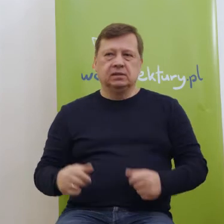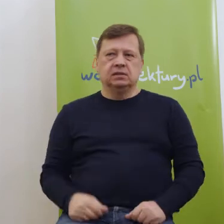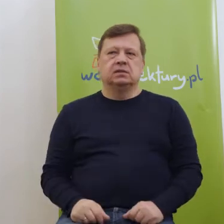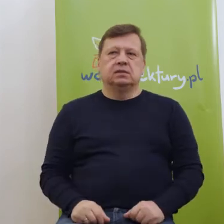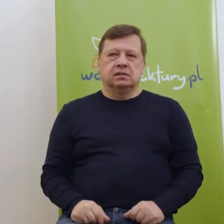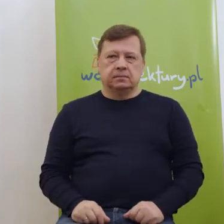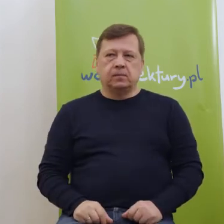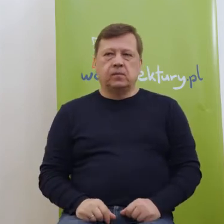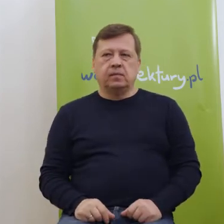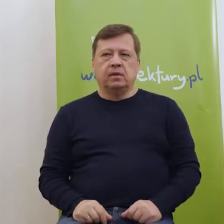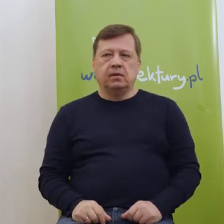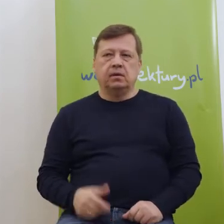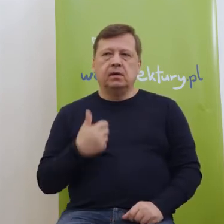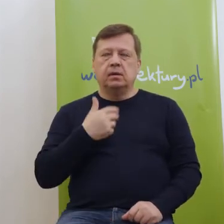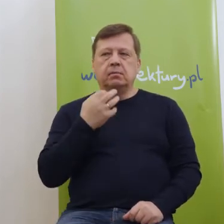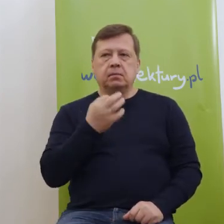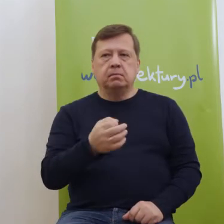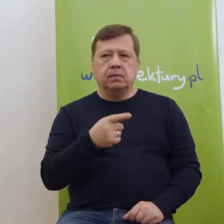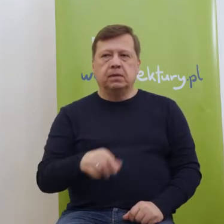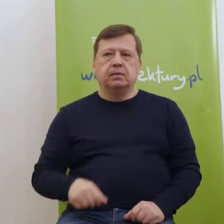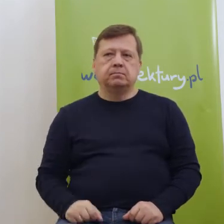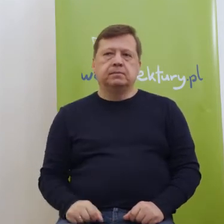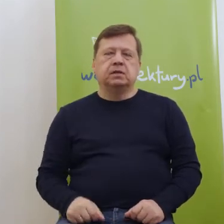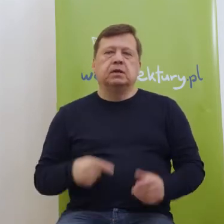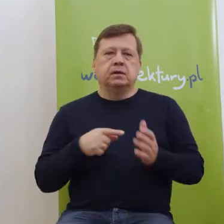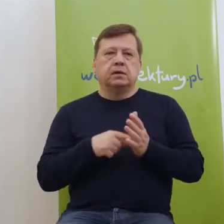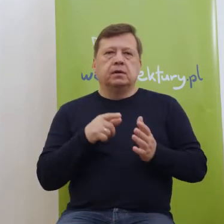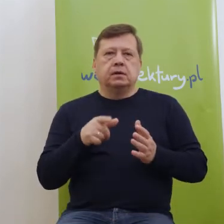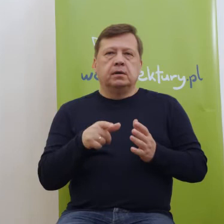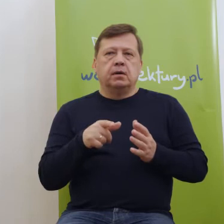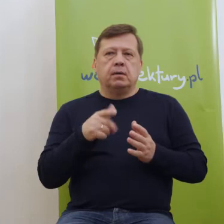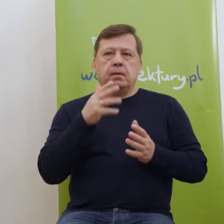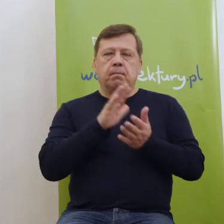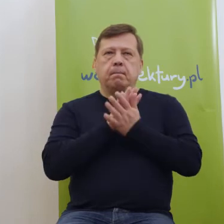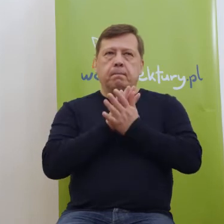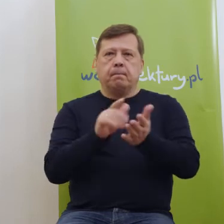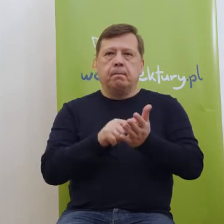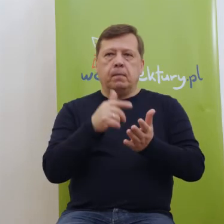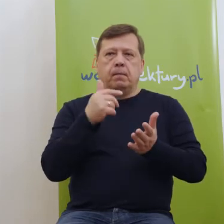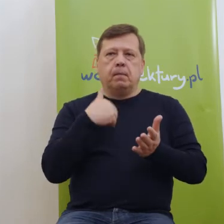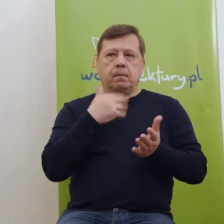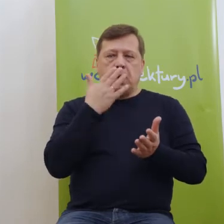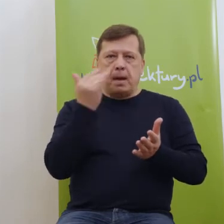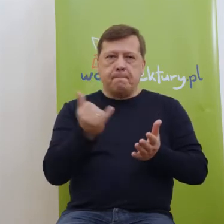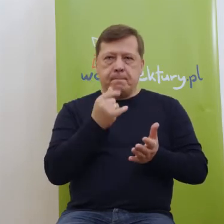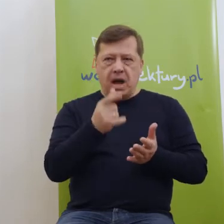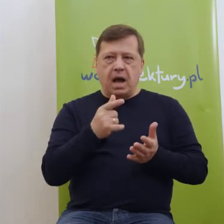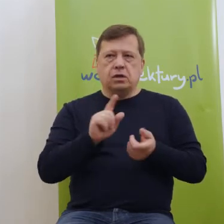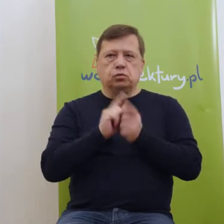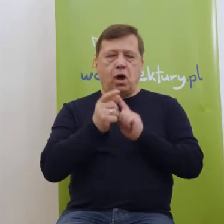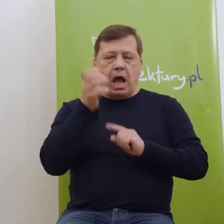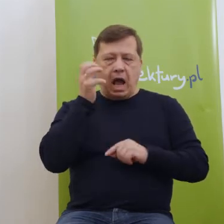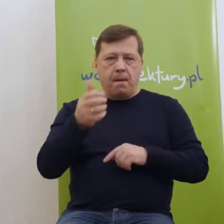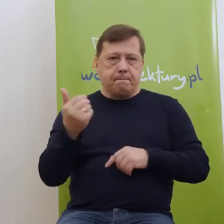Chciałam cię jeszcze zapytać, bo tak, mamy sierpień, premiera tej powieści była w maju, więc masz już za sobą trochę spotkań autorskich, masz